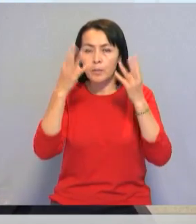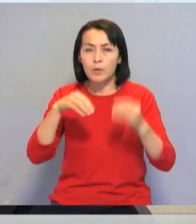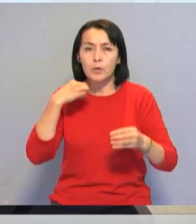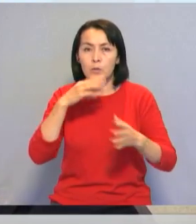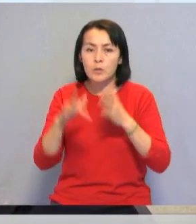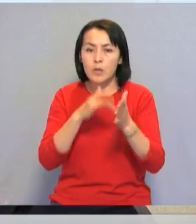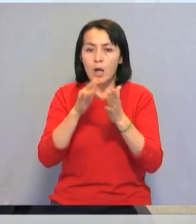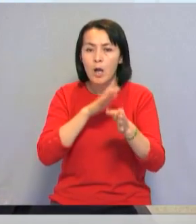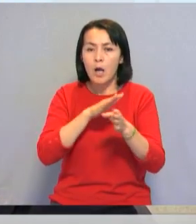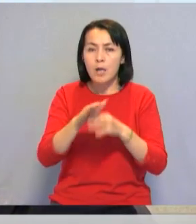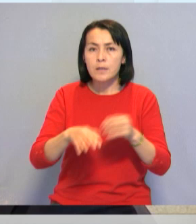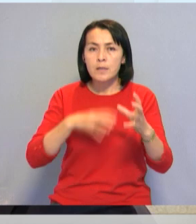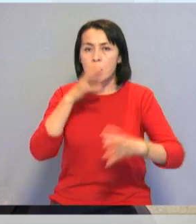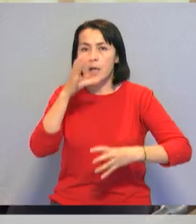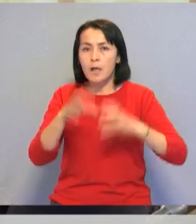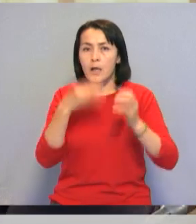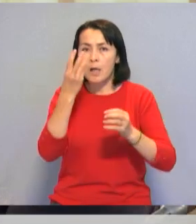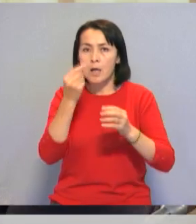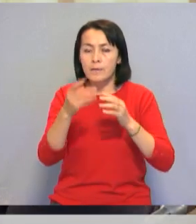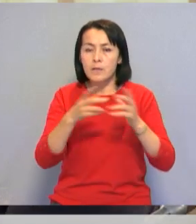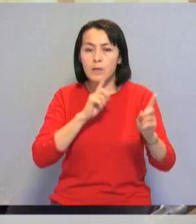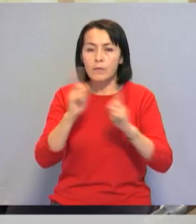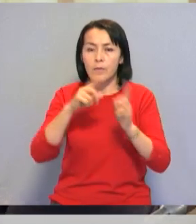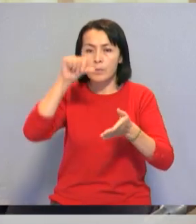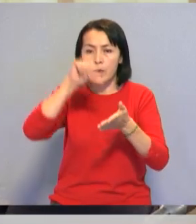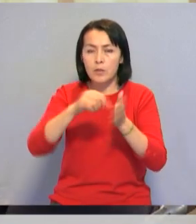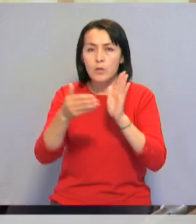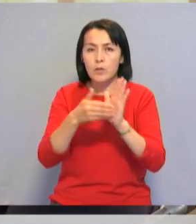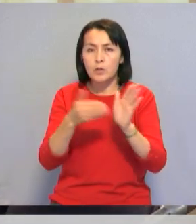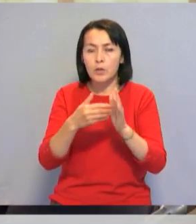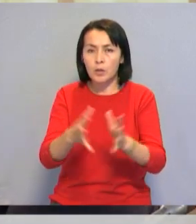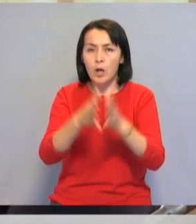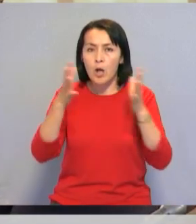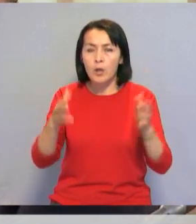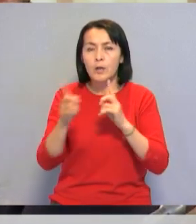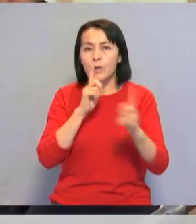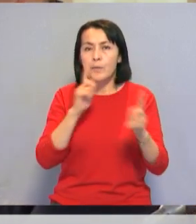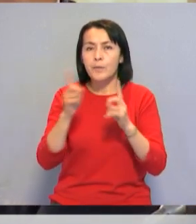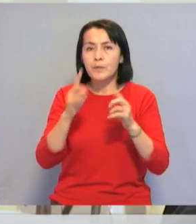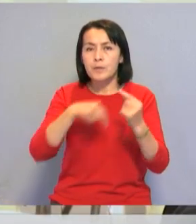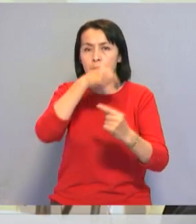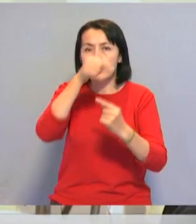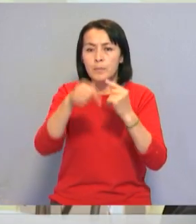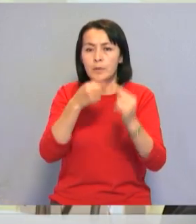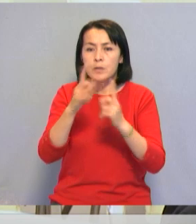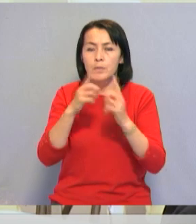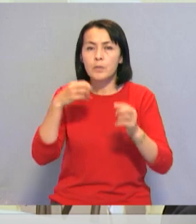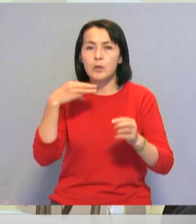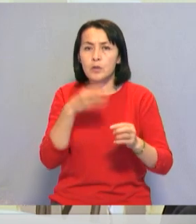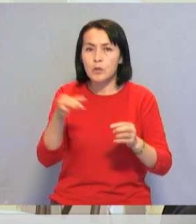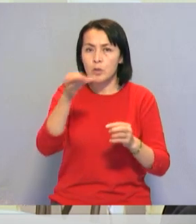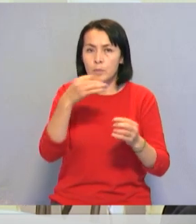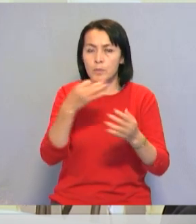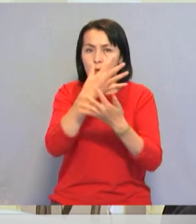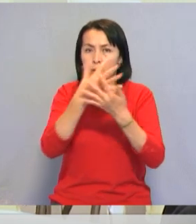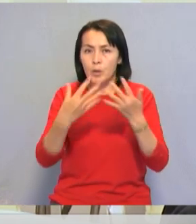Түркістан қаласында өтетін халықаралық инвестициялық форумға қатысуға шақырды. Ауқымды форум аясында бизнес форумдар Түркістан облысы